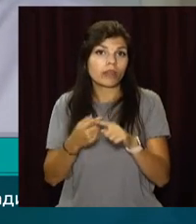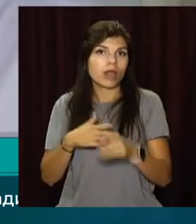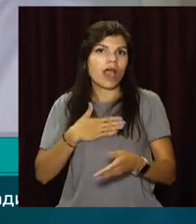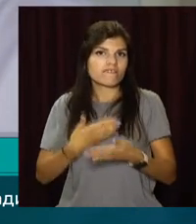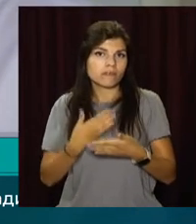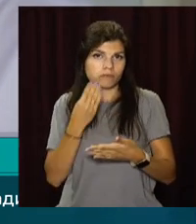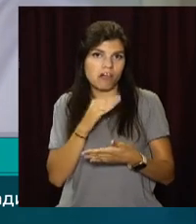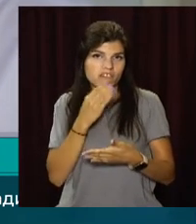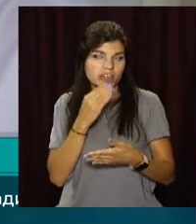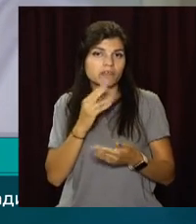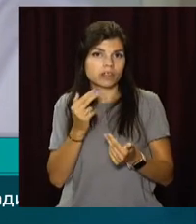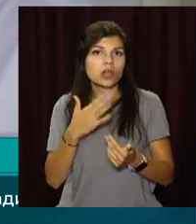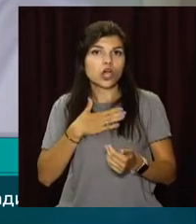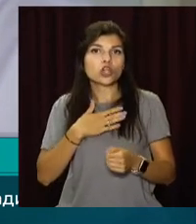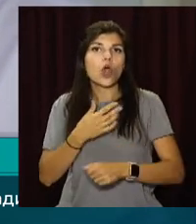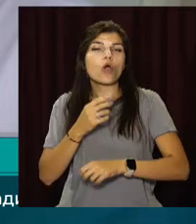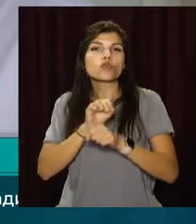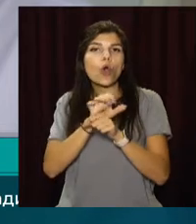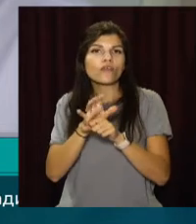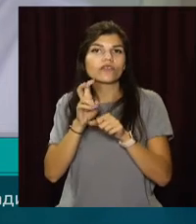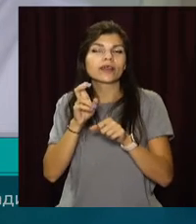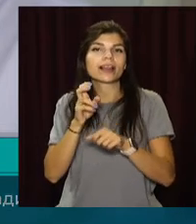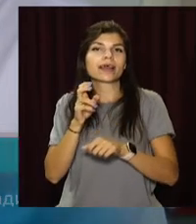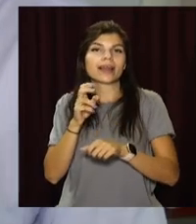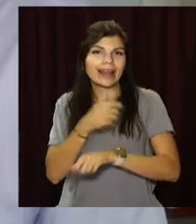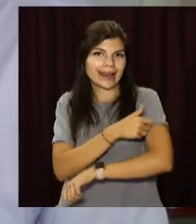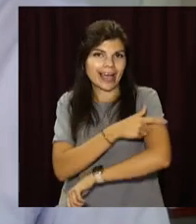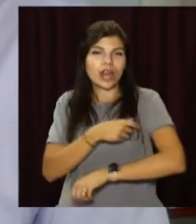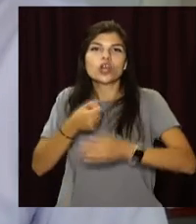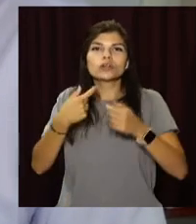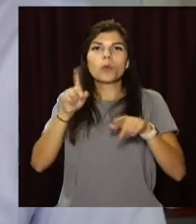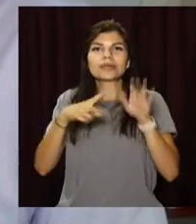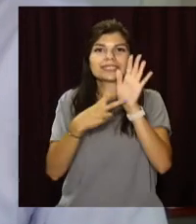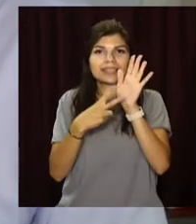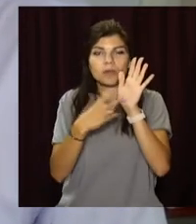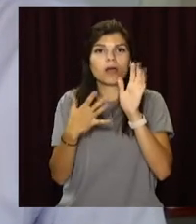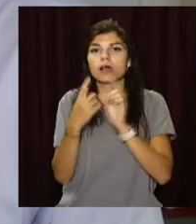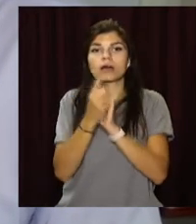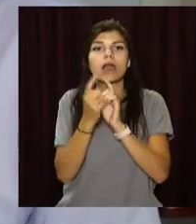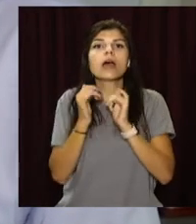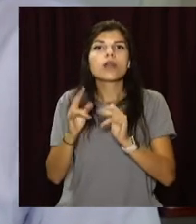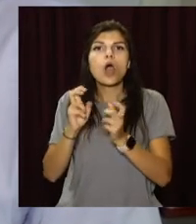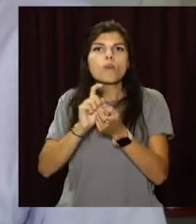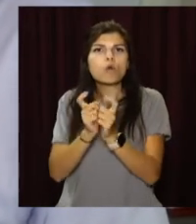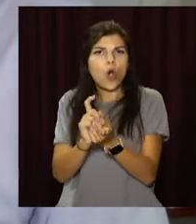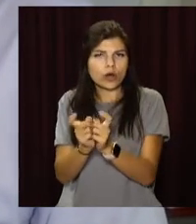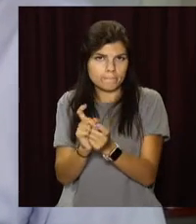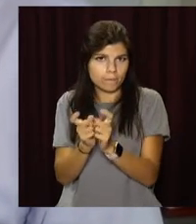ефективний. Наша ковідна лікарня, сьома, яка була до недавнього часу повністю перепрофільована для